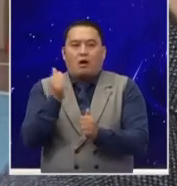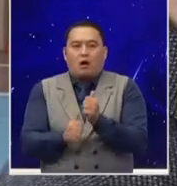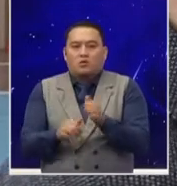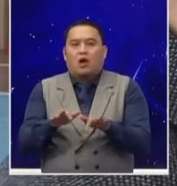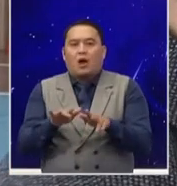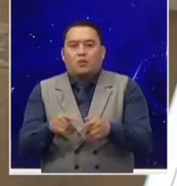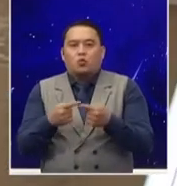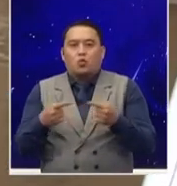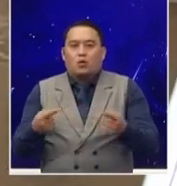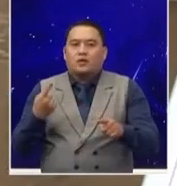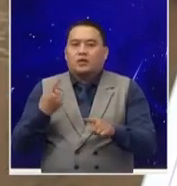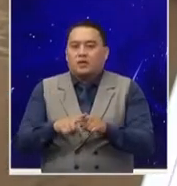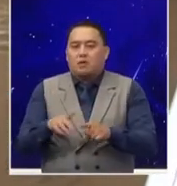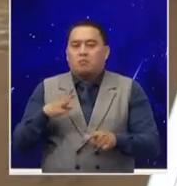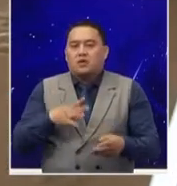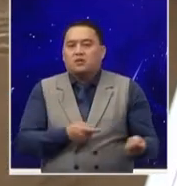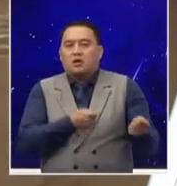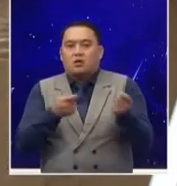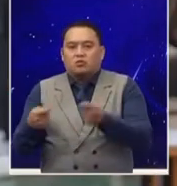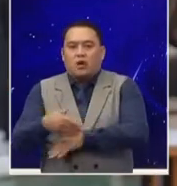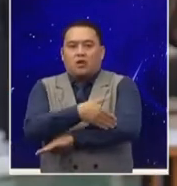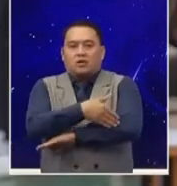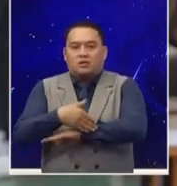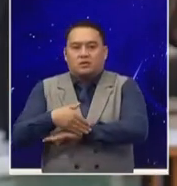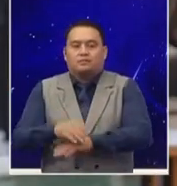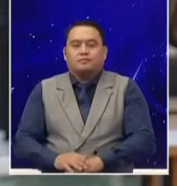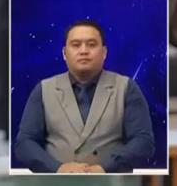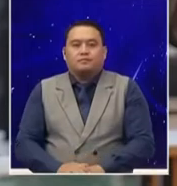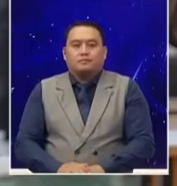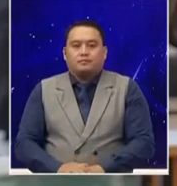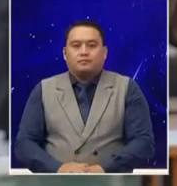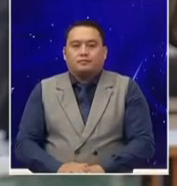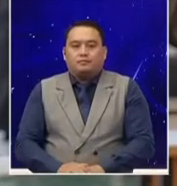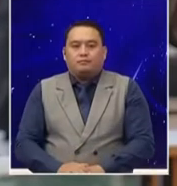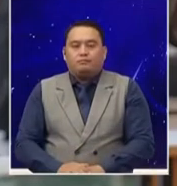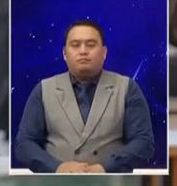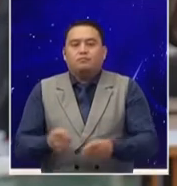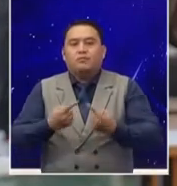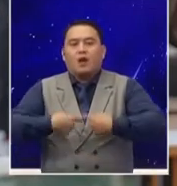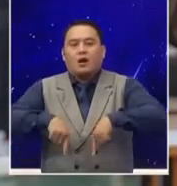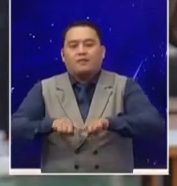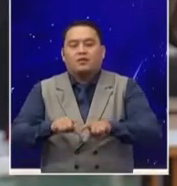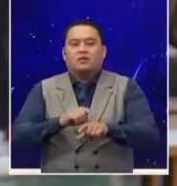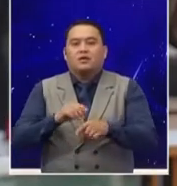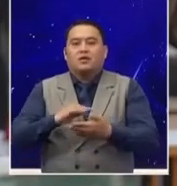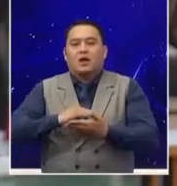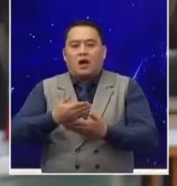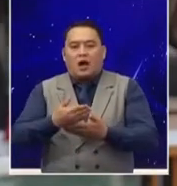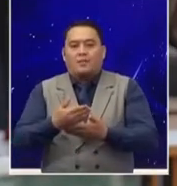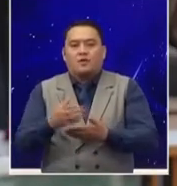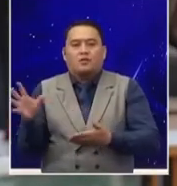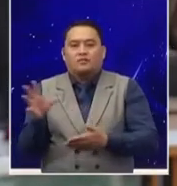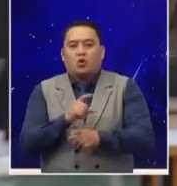компьютер или другая оргтехника были доставлены адресату. Поставка оргтехники, компьютерной техники в